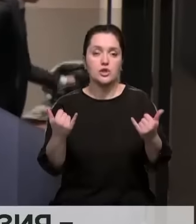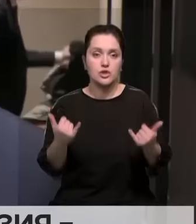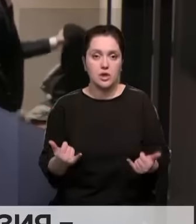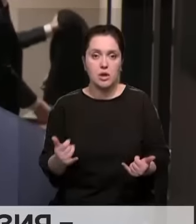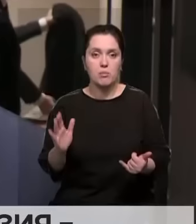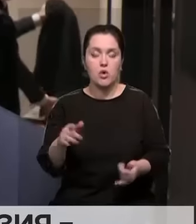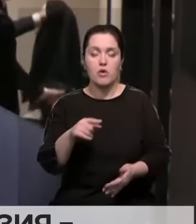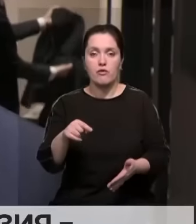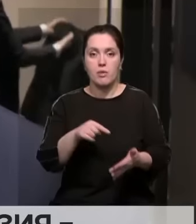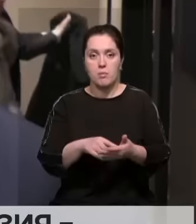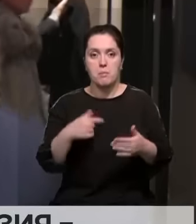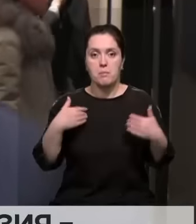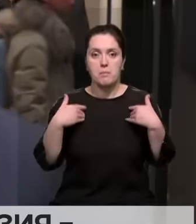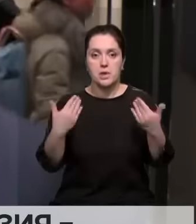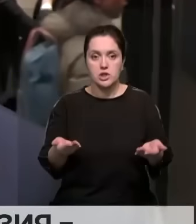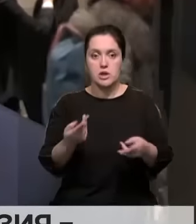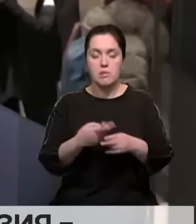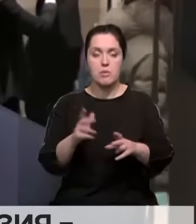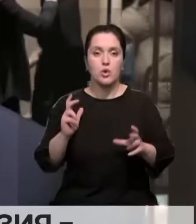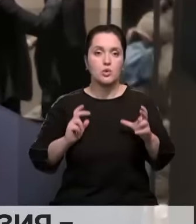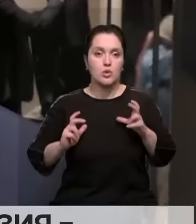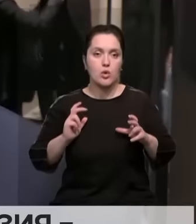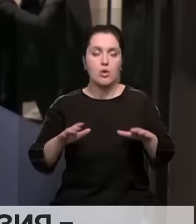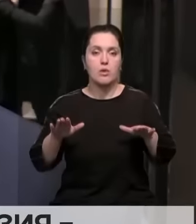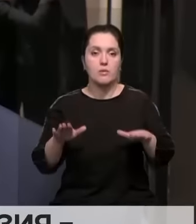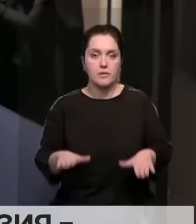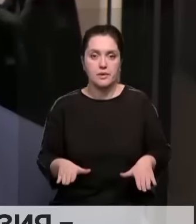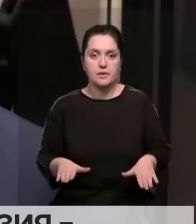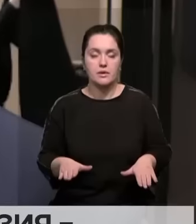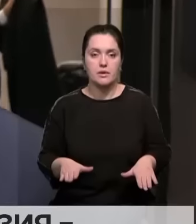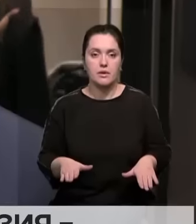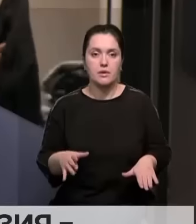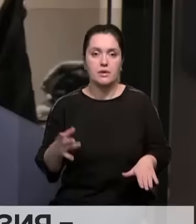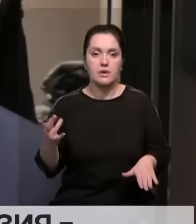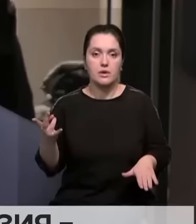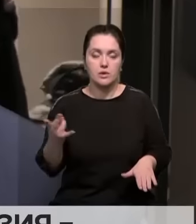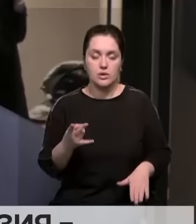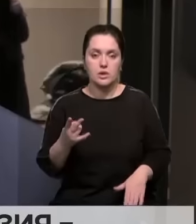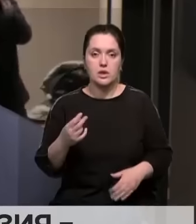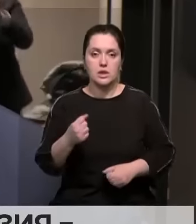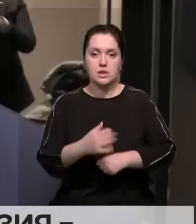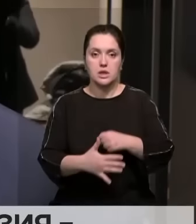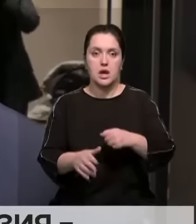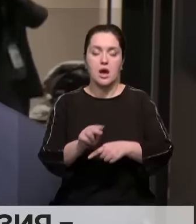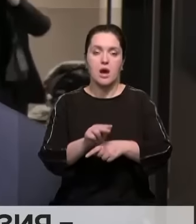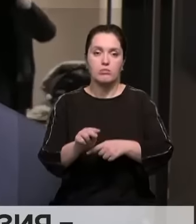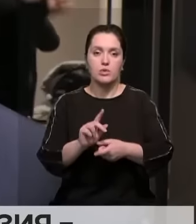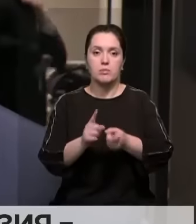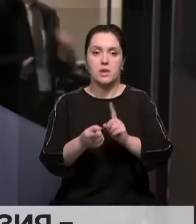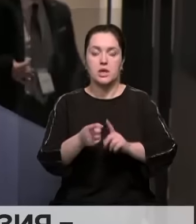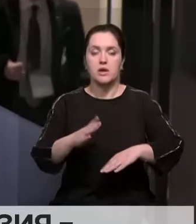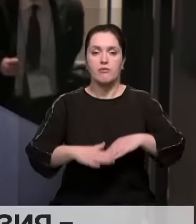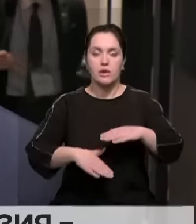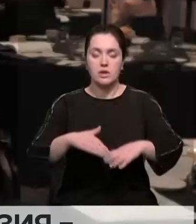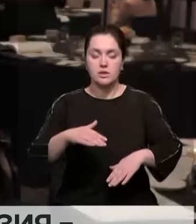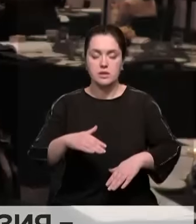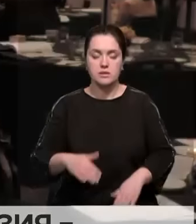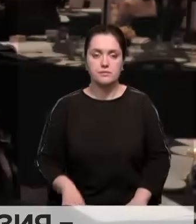рассматривают вопрос, мы им предложили на базе данного университета у нас создать тренинг-центр для обучения переквалификации